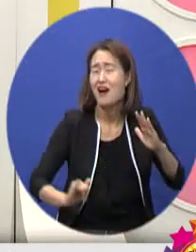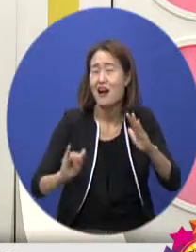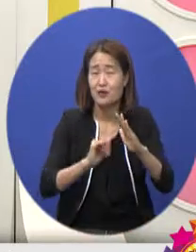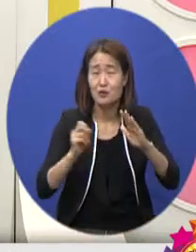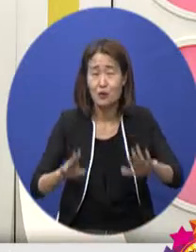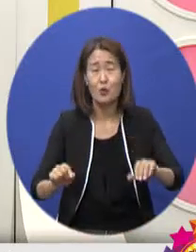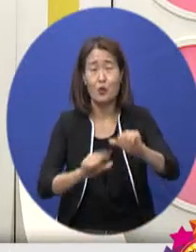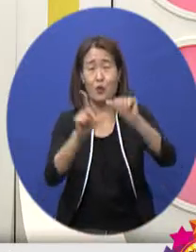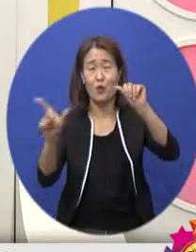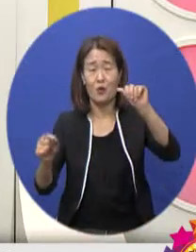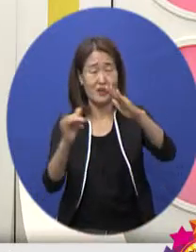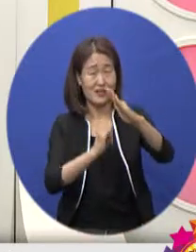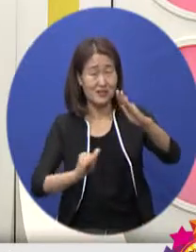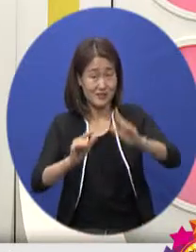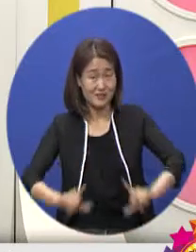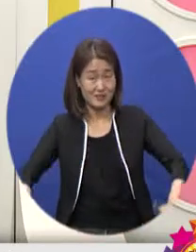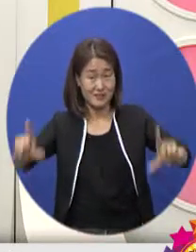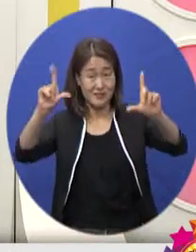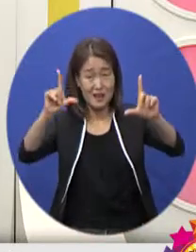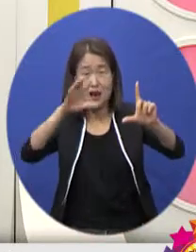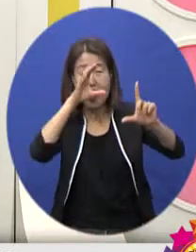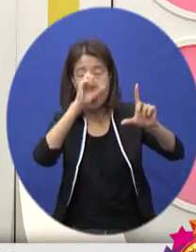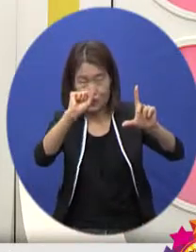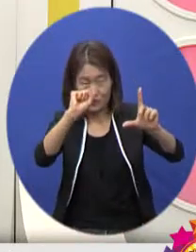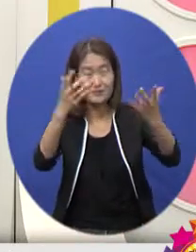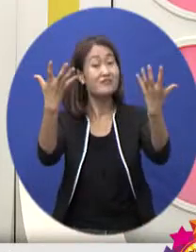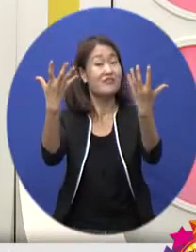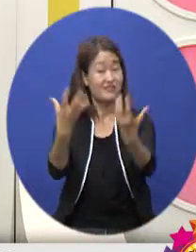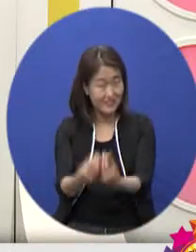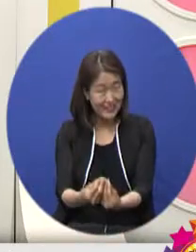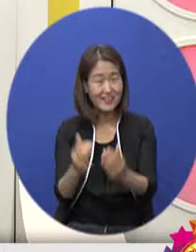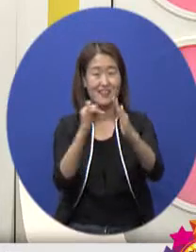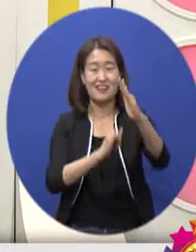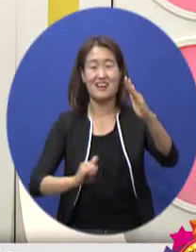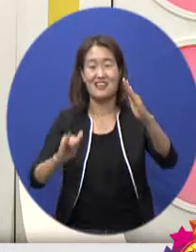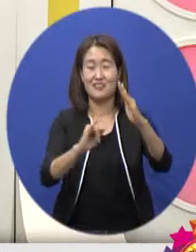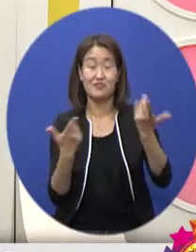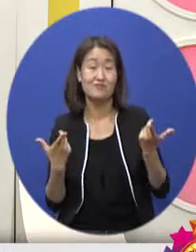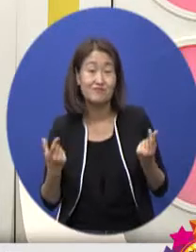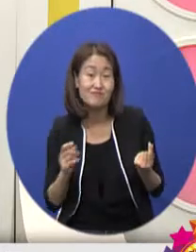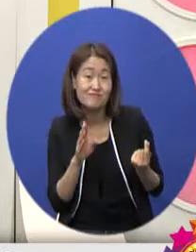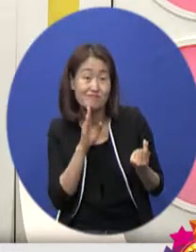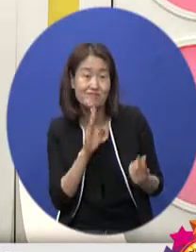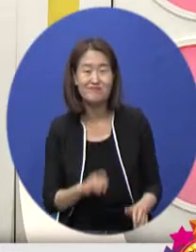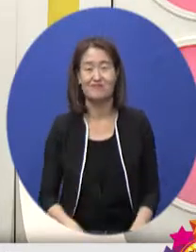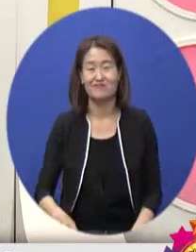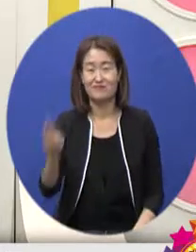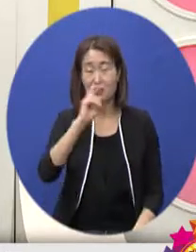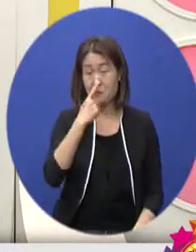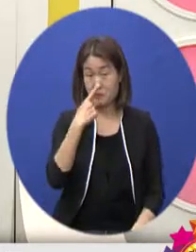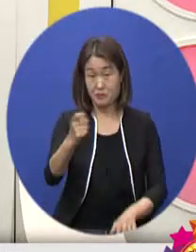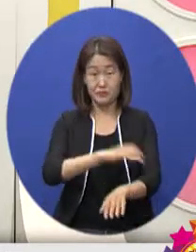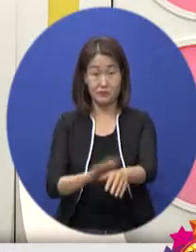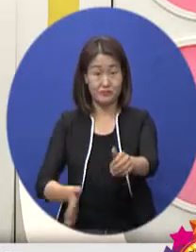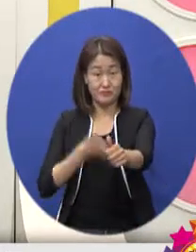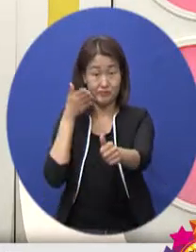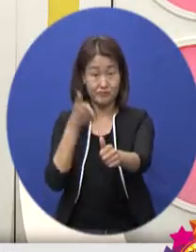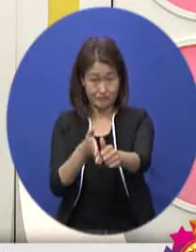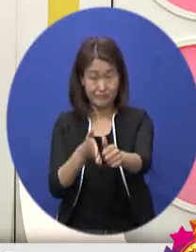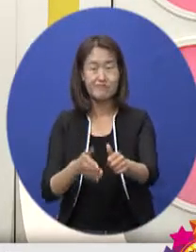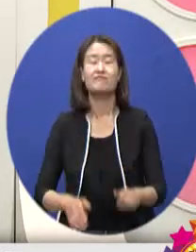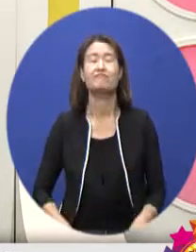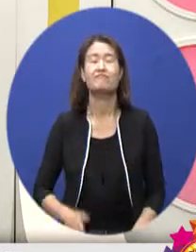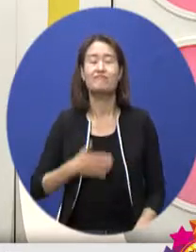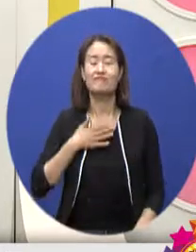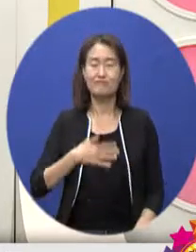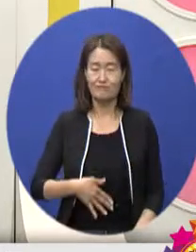달이잖아요. 그렇죠? 정말 좋은 예의 가정을 또 만났네요. 네. 네. 노래도 멋지게 불러주세요, 오늘. 네.